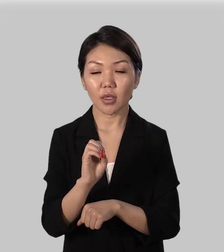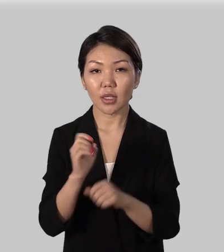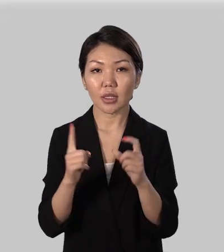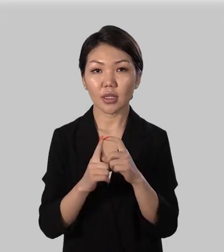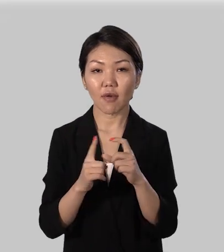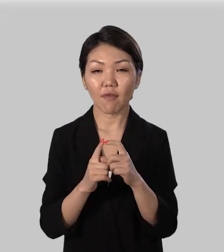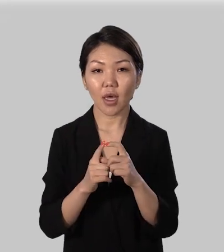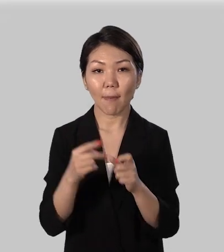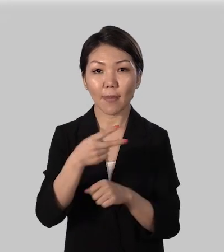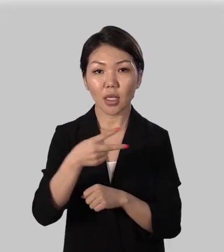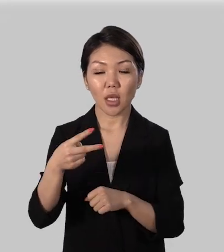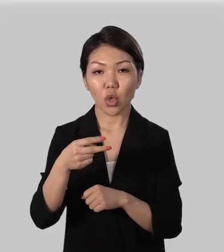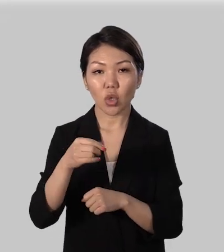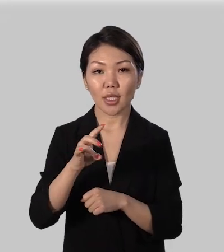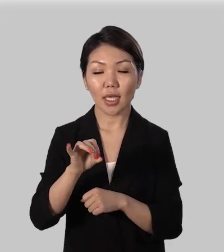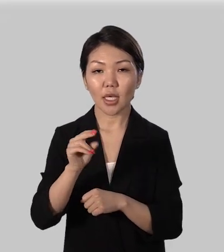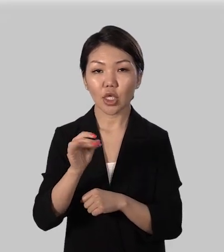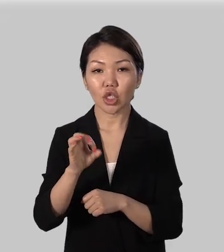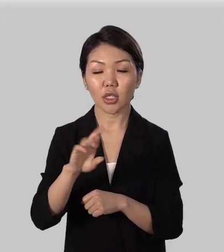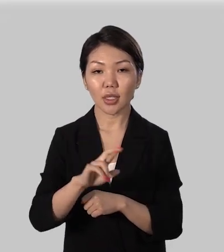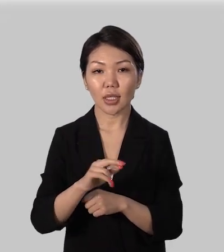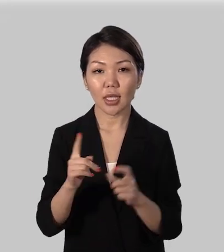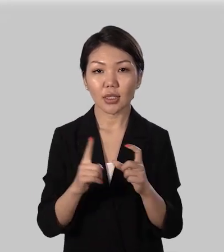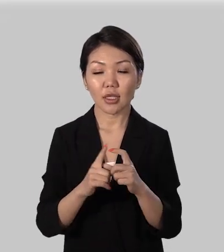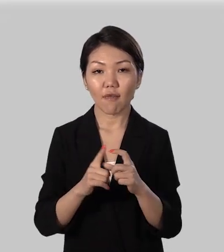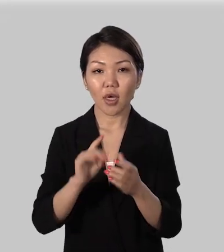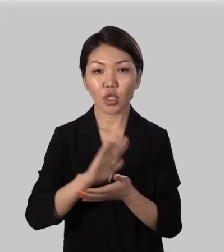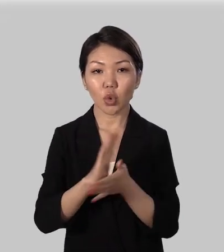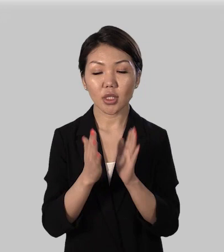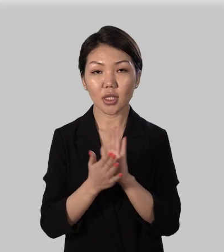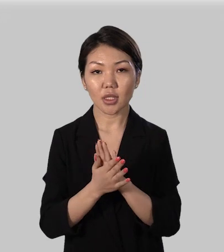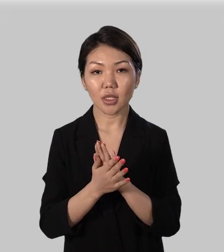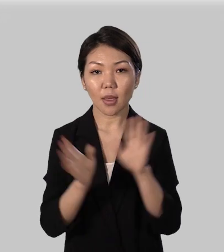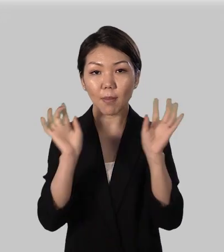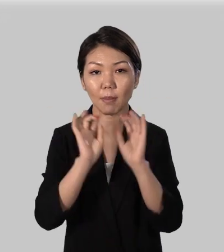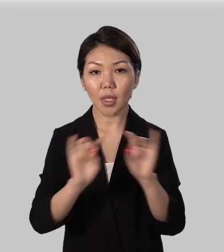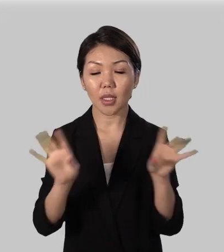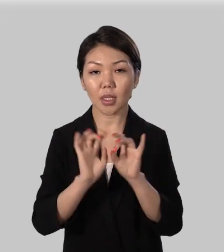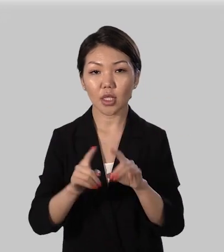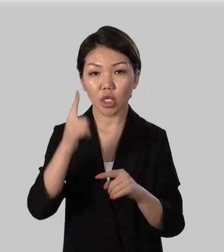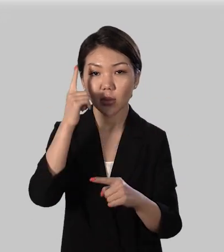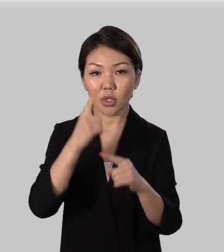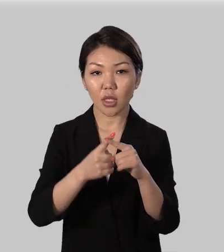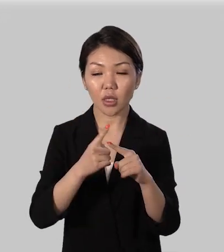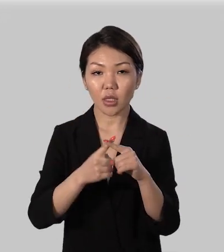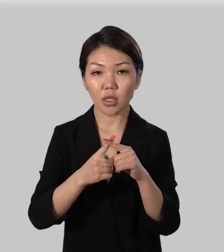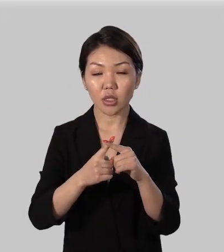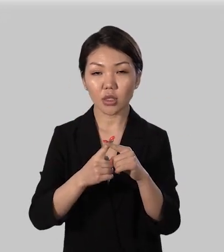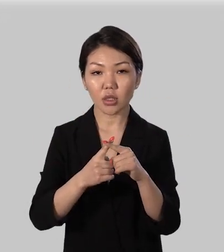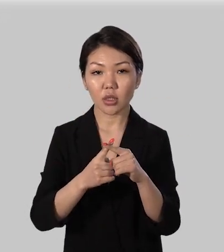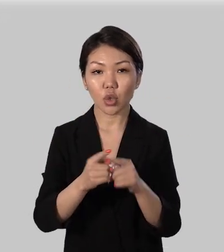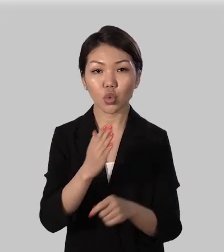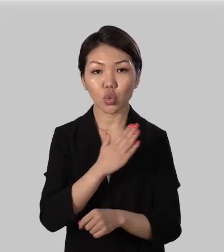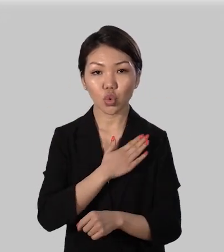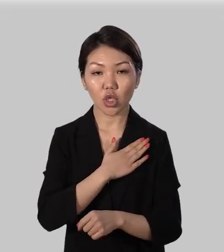глагол и наречие слова категории состояния передающие психологическое то